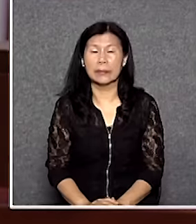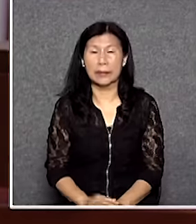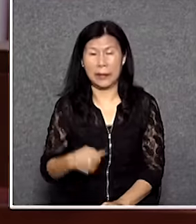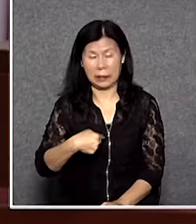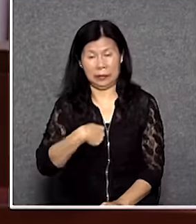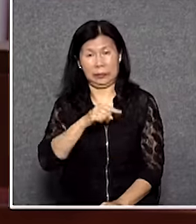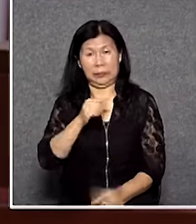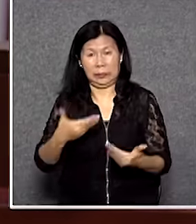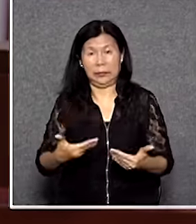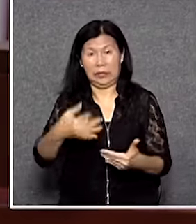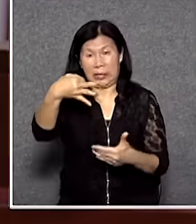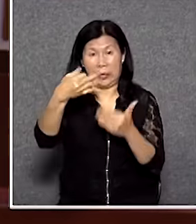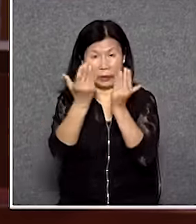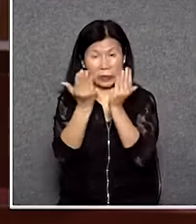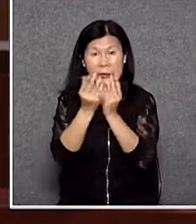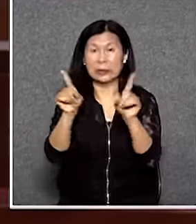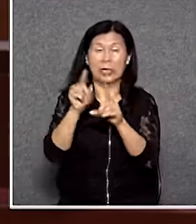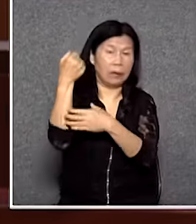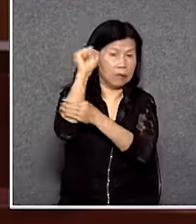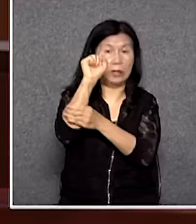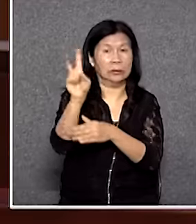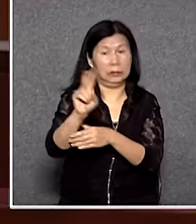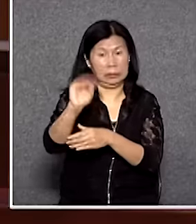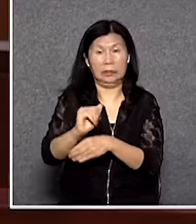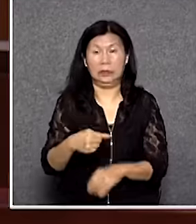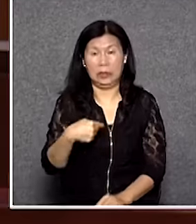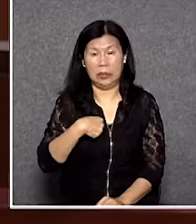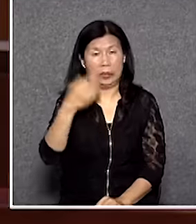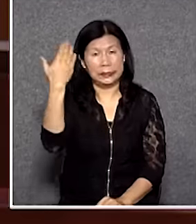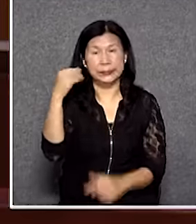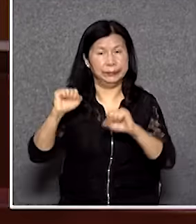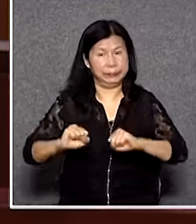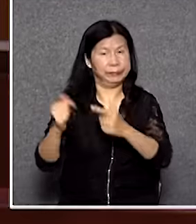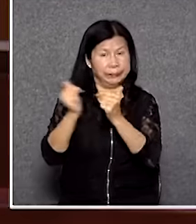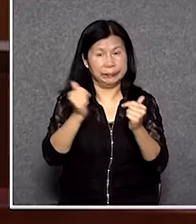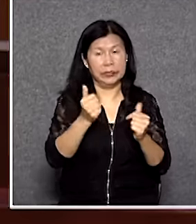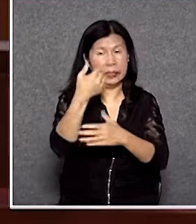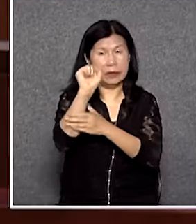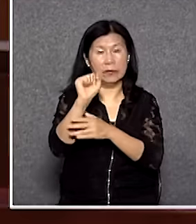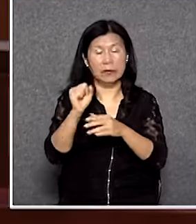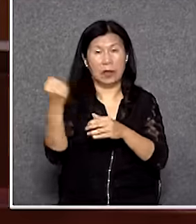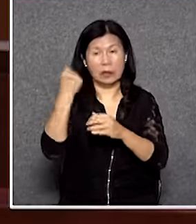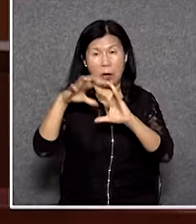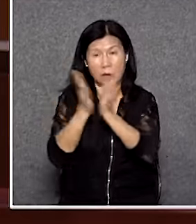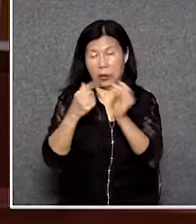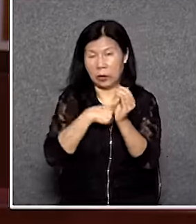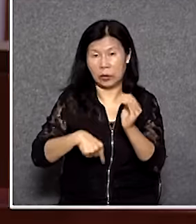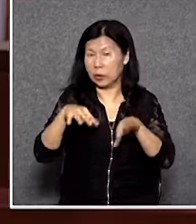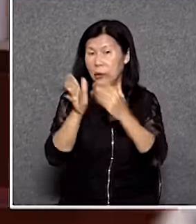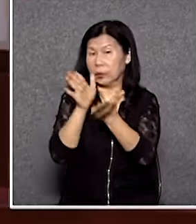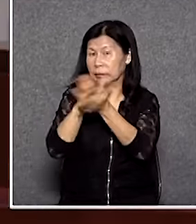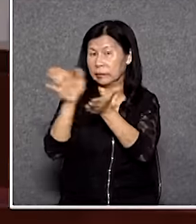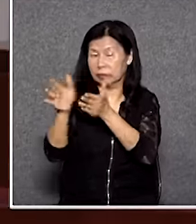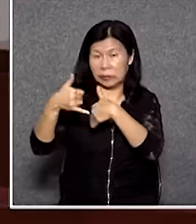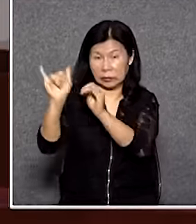咧喺呢個三讀咧，我都係反對嘅嚇，因為呢個我一貫嘅立場，反對功能組別，最好全部撤銷曬啲功能組別。咁